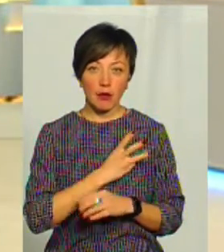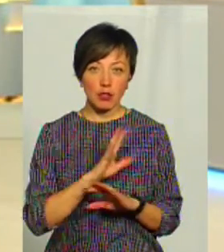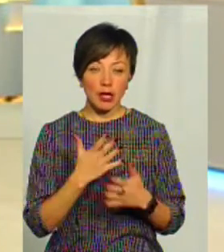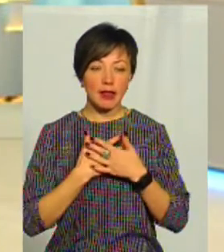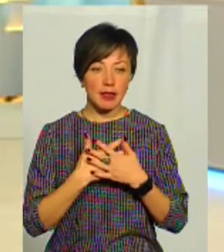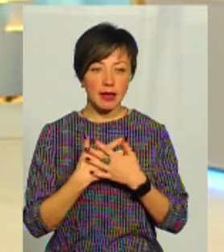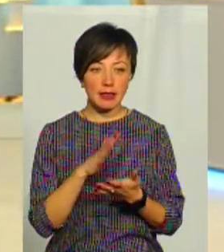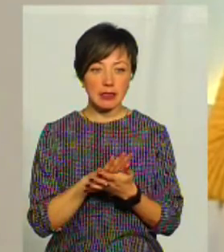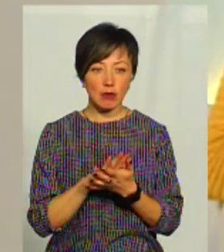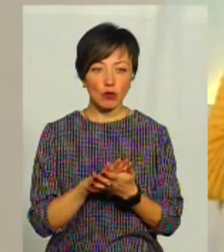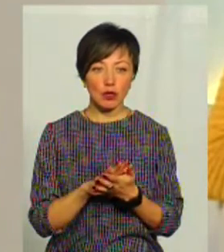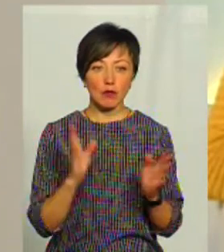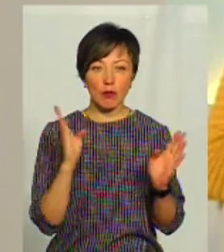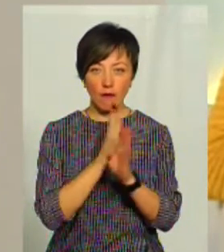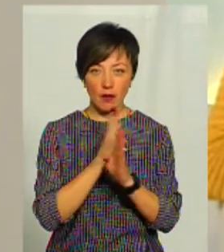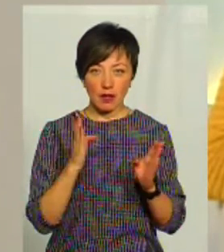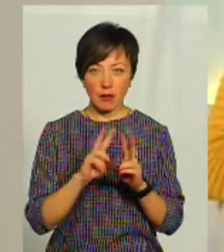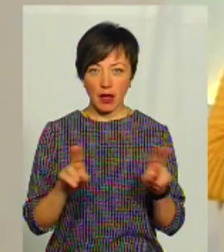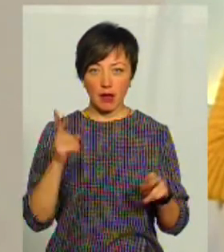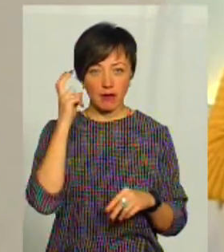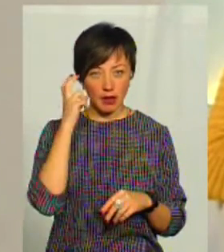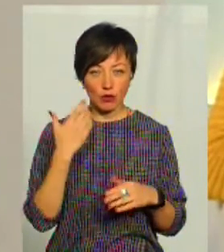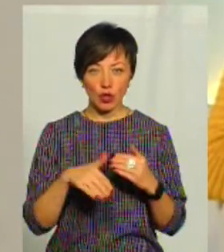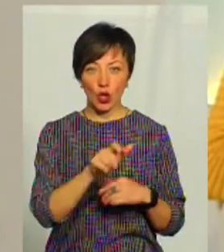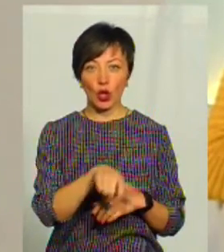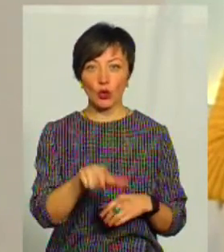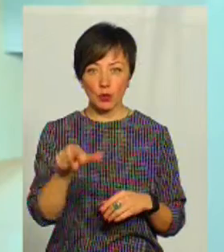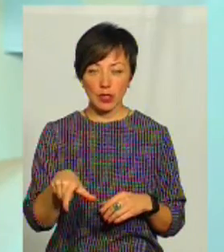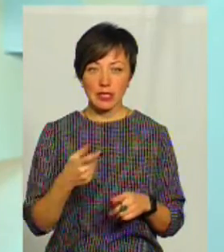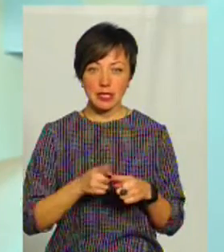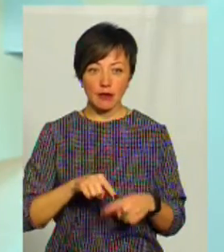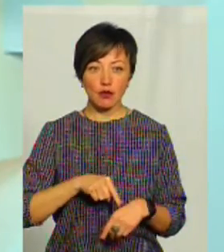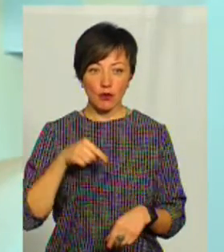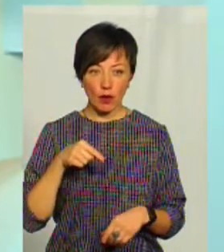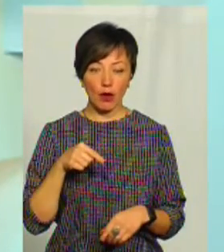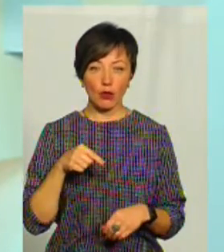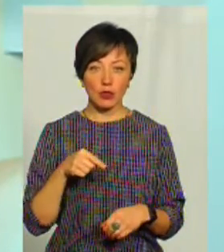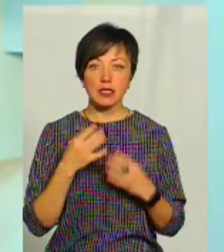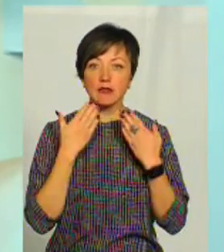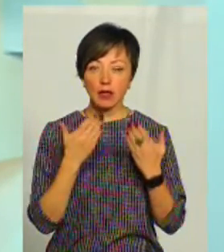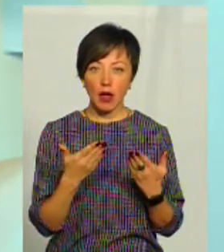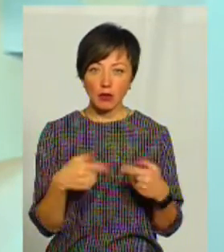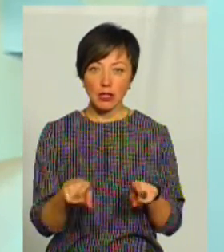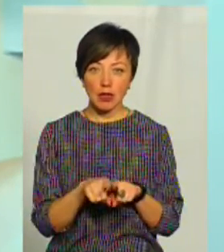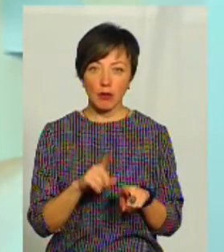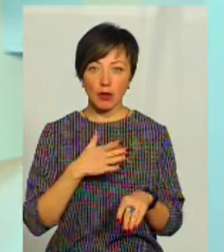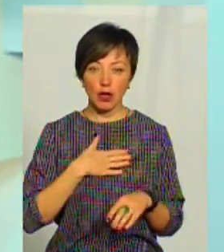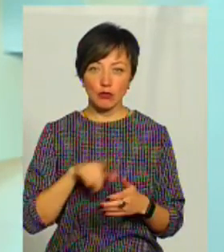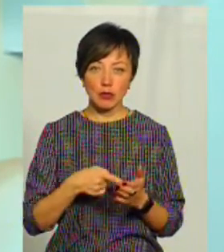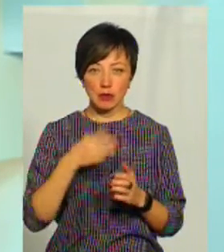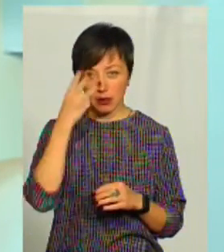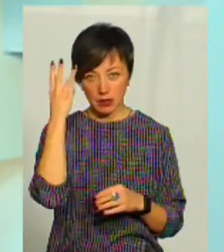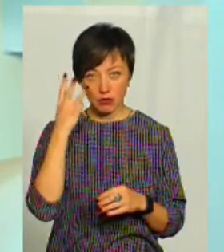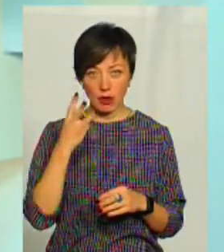небажання дихати забрудненим повітрям, от як в Києві вже люди це відчувають, звертаються так само і в нашому